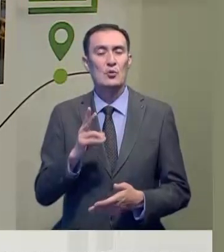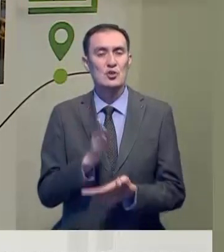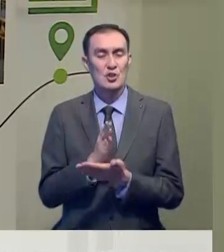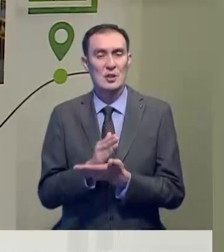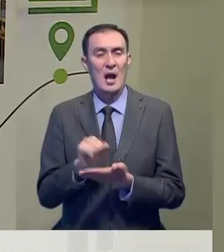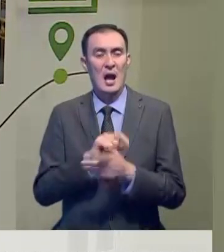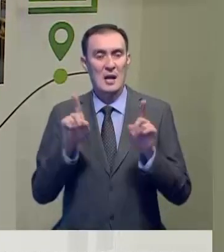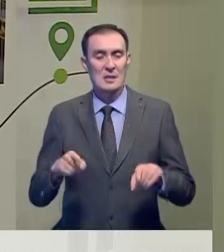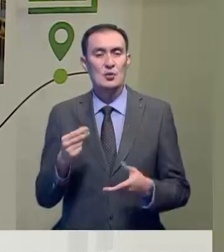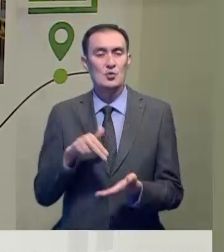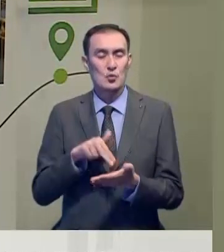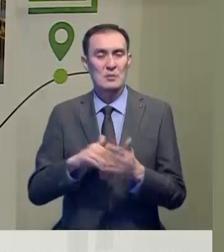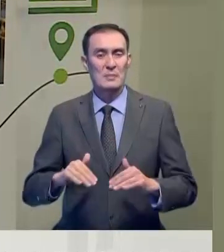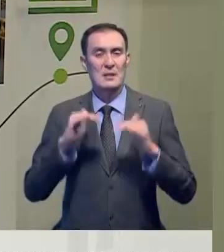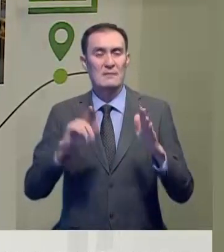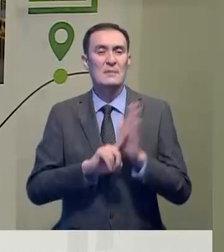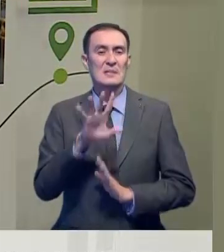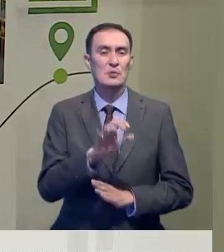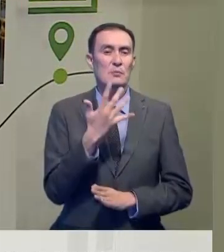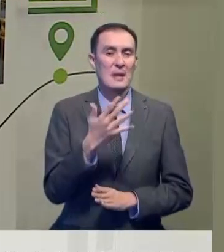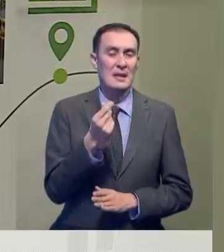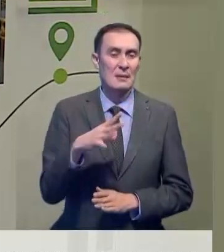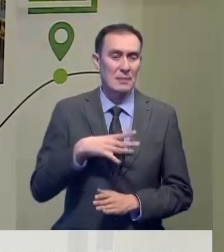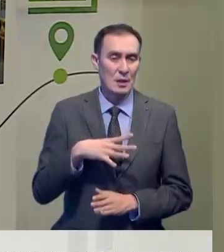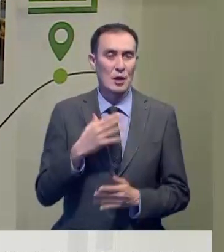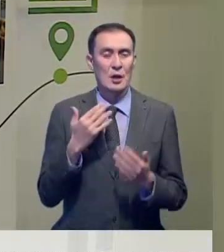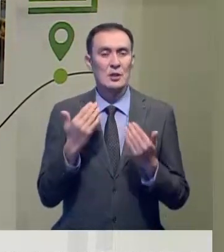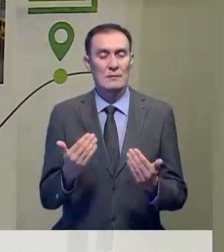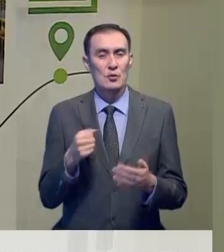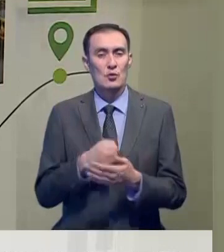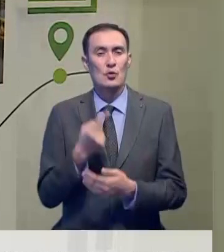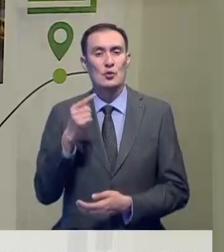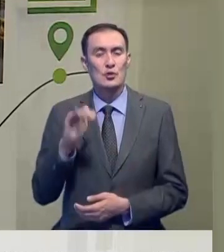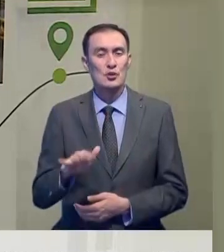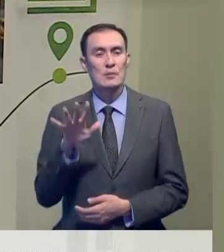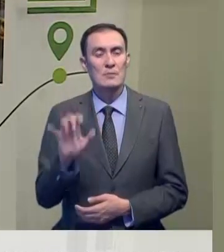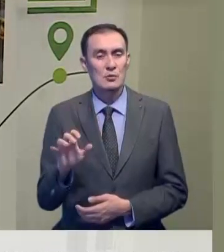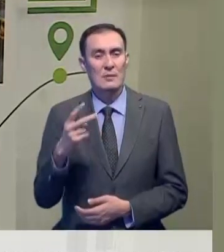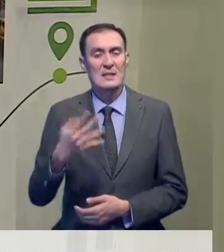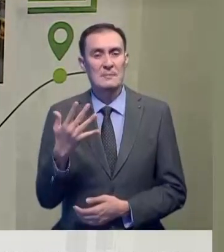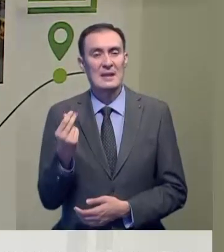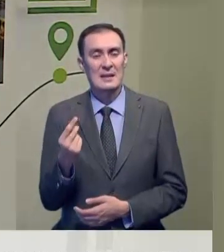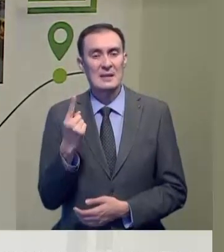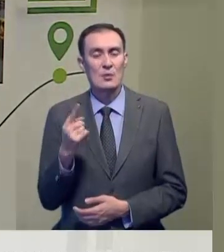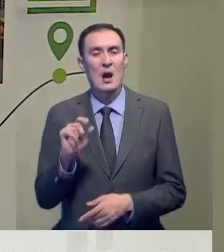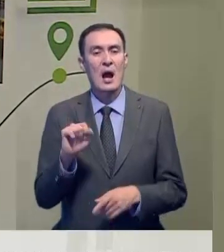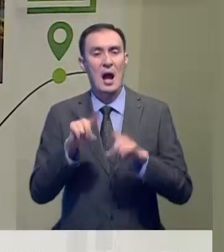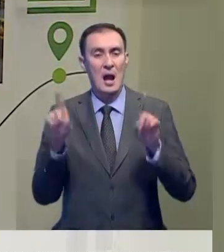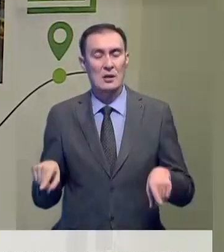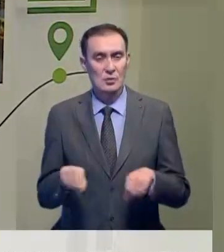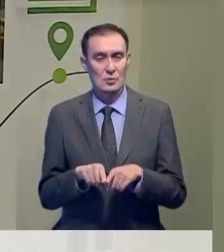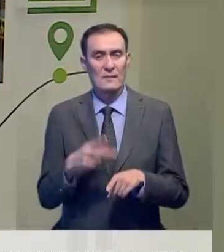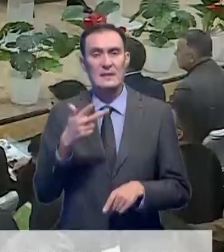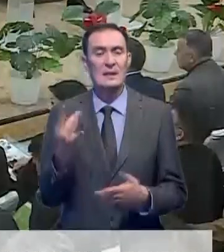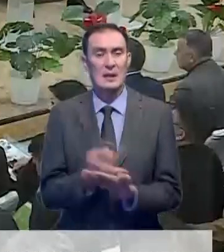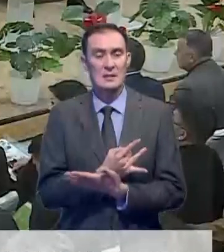и стоимость наших акций выросла с 505 тенге на сегодняшний день до 15525 тенге то есть стоимость выросло